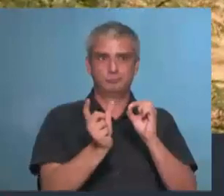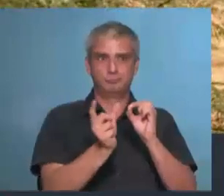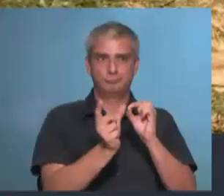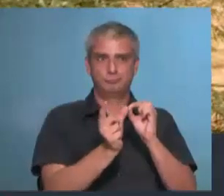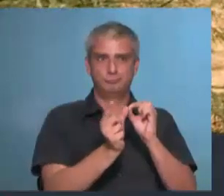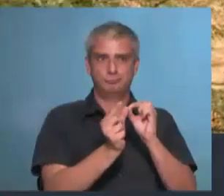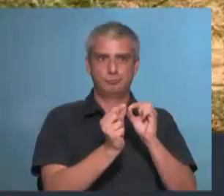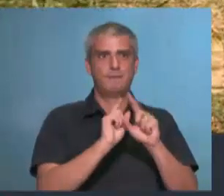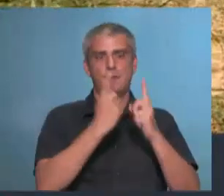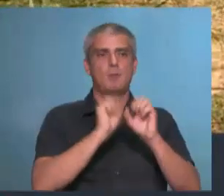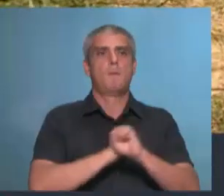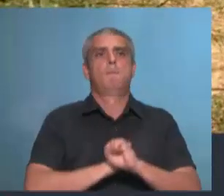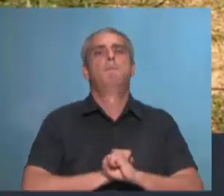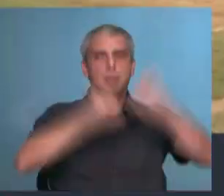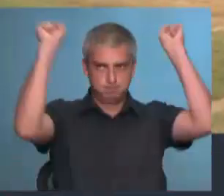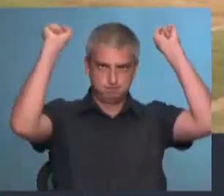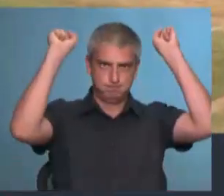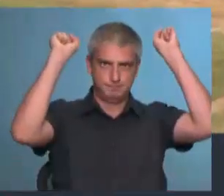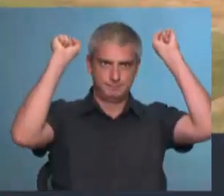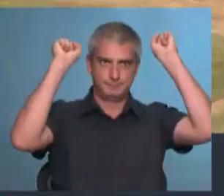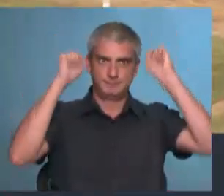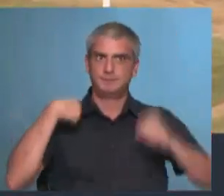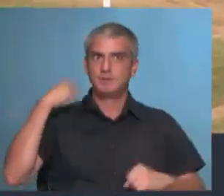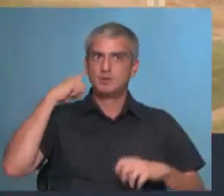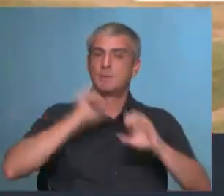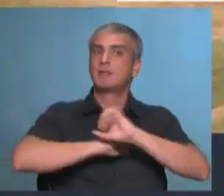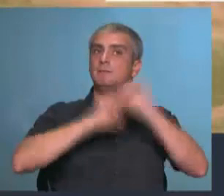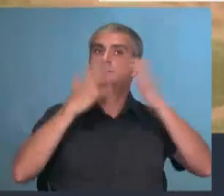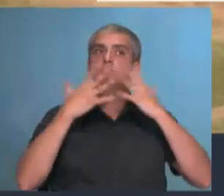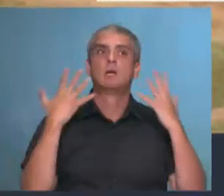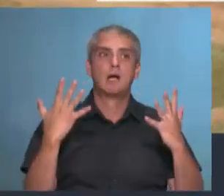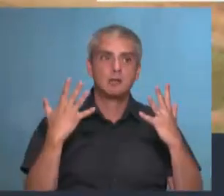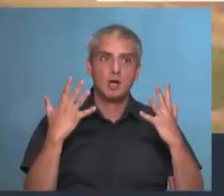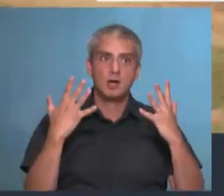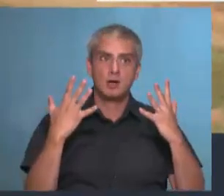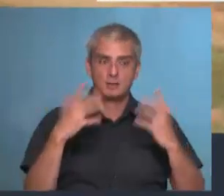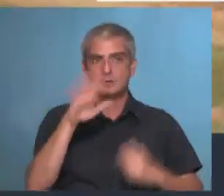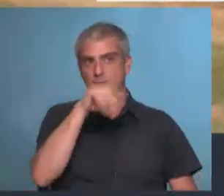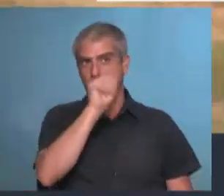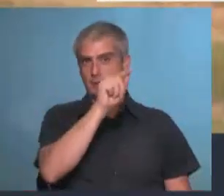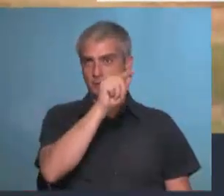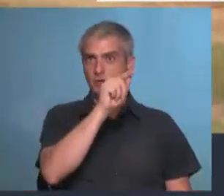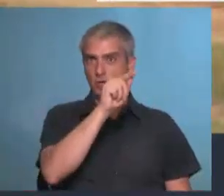היה מין אש כזאת ופיצוץ גדול. שמעתי פיצוץ גדול מהאזור הזה